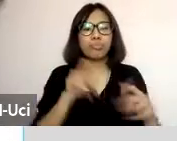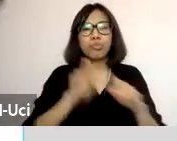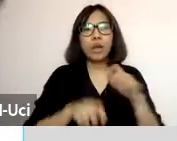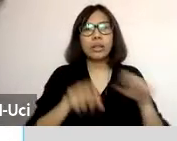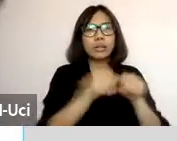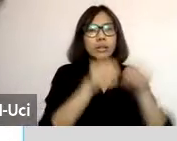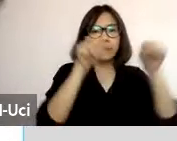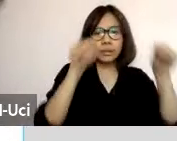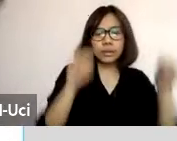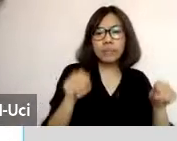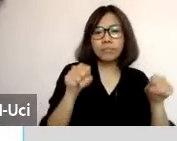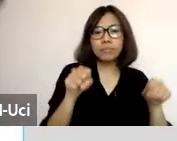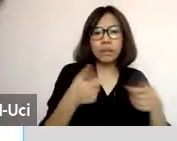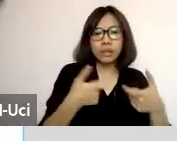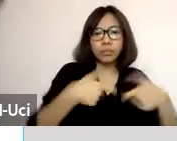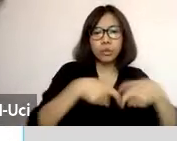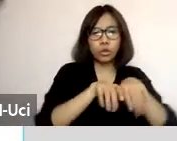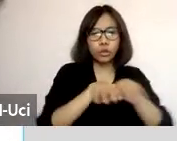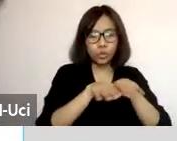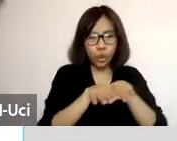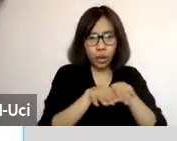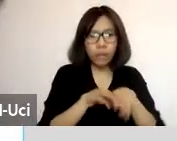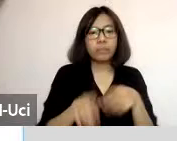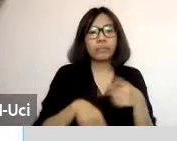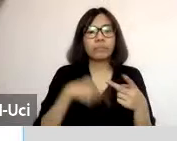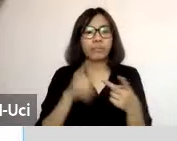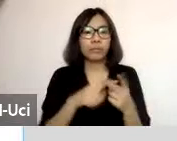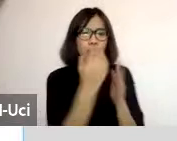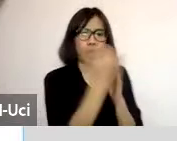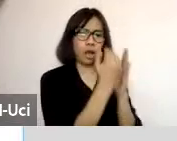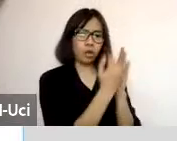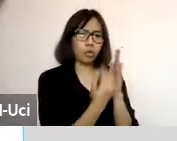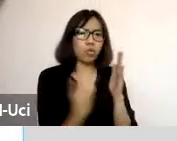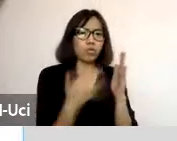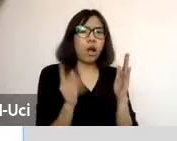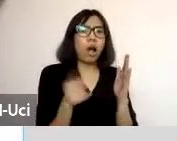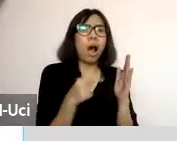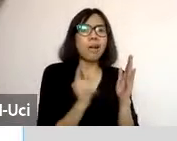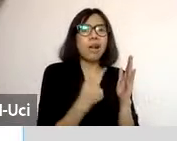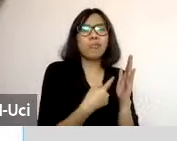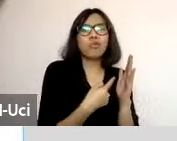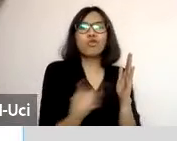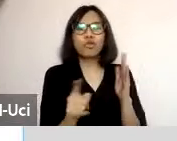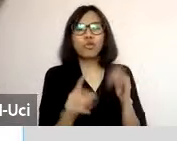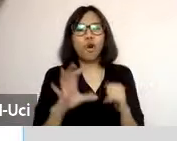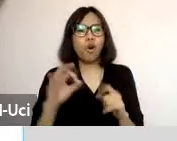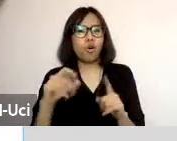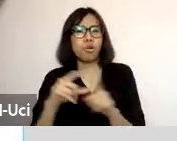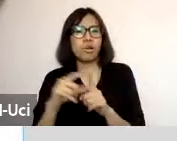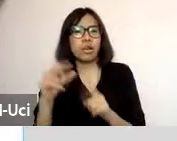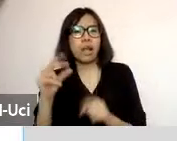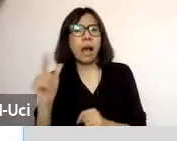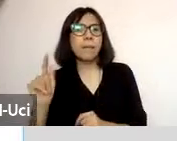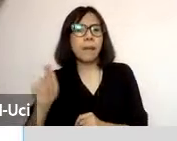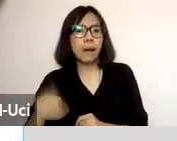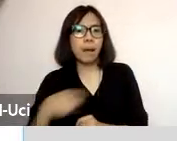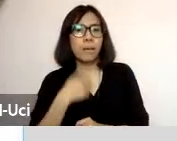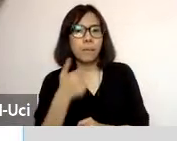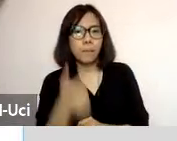prosedur berbeda regulasi kita juga mengarahkan demikian kemudian juga aset tetap keadilan bahwa